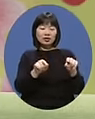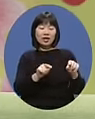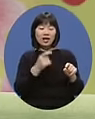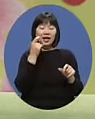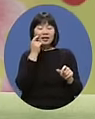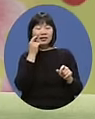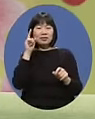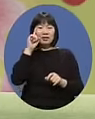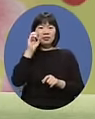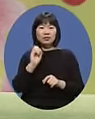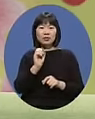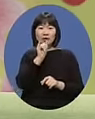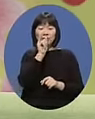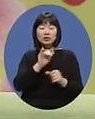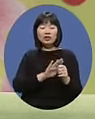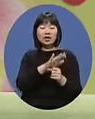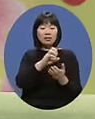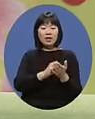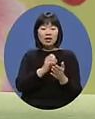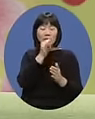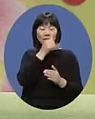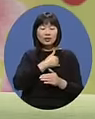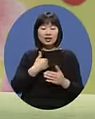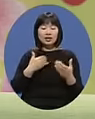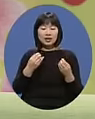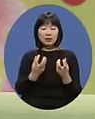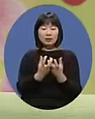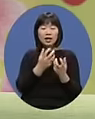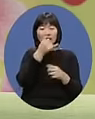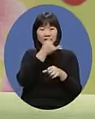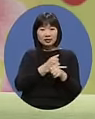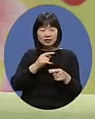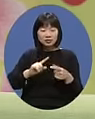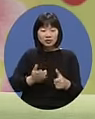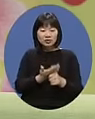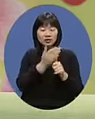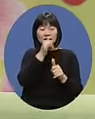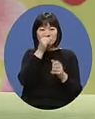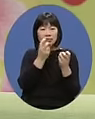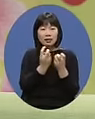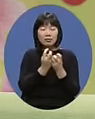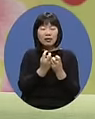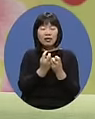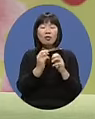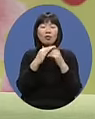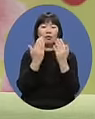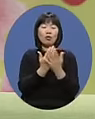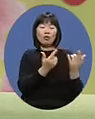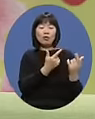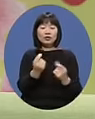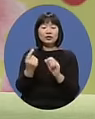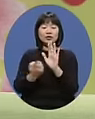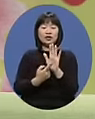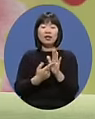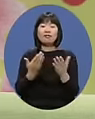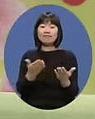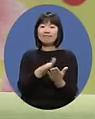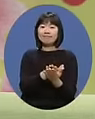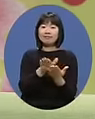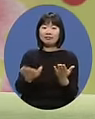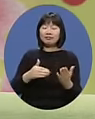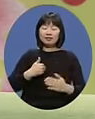많고 그리고 굉장히 사랑받고 자신감에 넘치는 아이로 키울 수 있는지 그 방법과 비법을 모두 알려드립니다. 우리